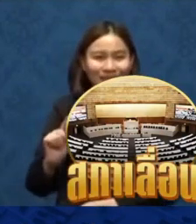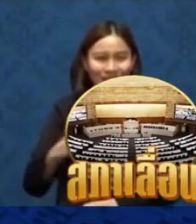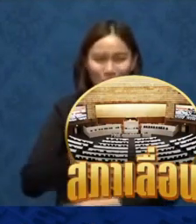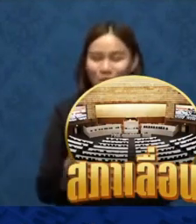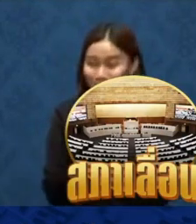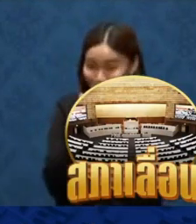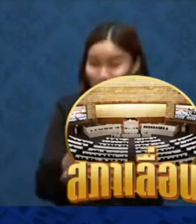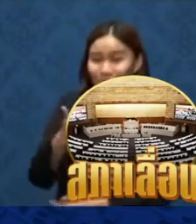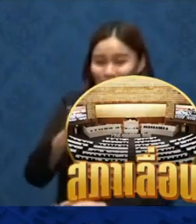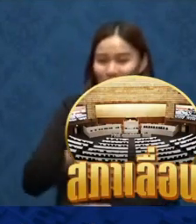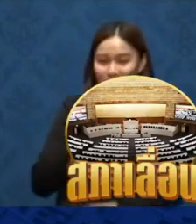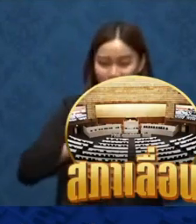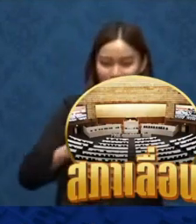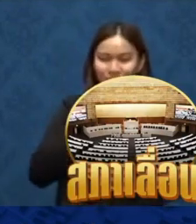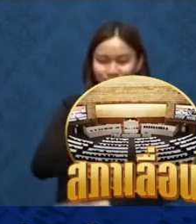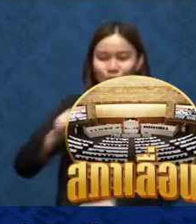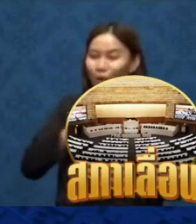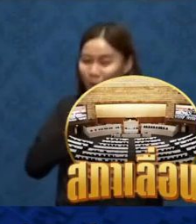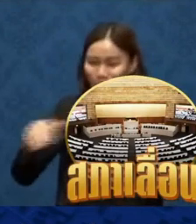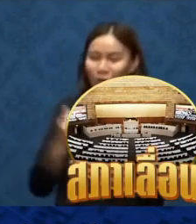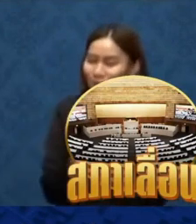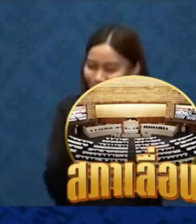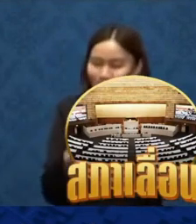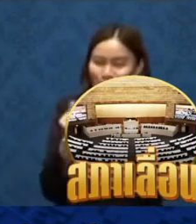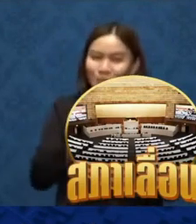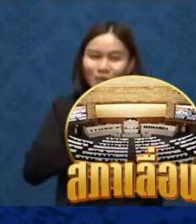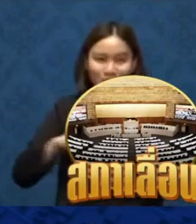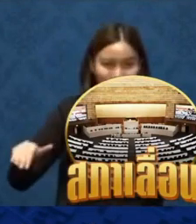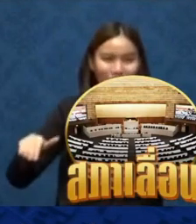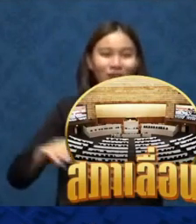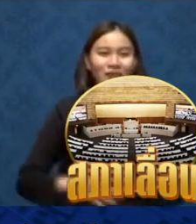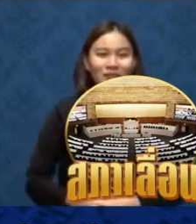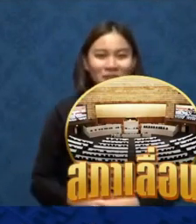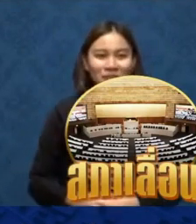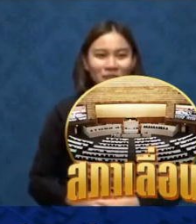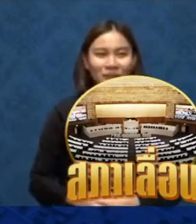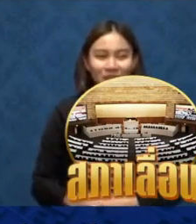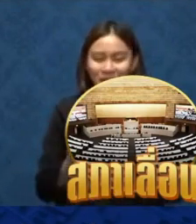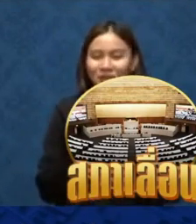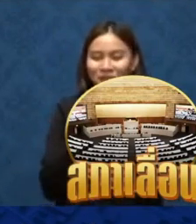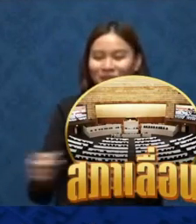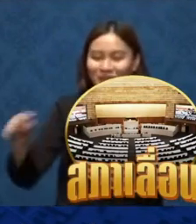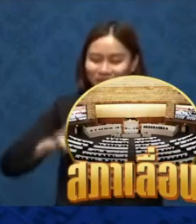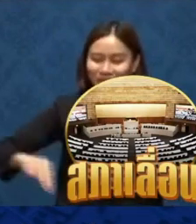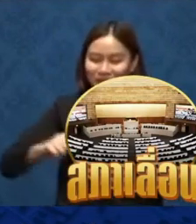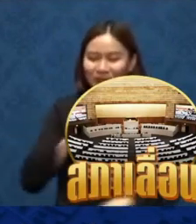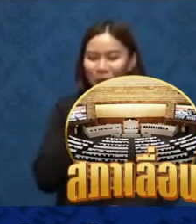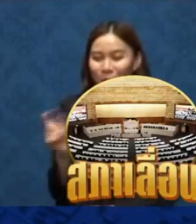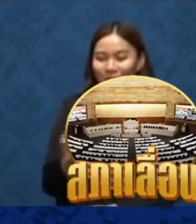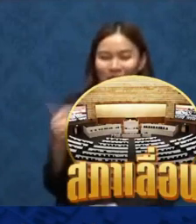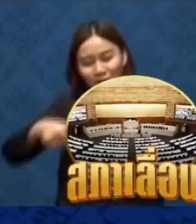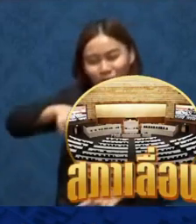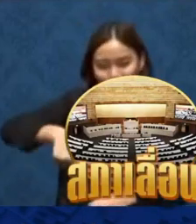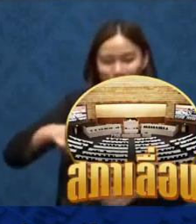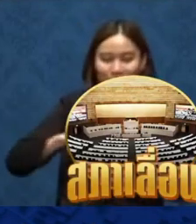ไปช่วยกำกับดีไหมเพื่อนสสผมก็พร้อมจะไปอำนวยความสะดวกนะครับก็พร้อมจะไปช่วยดูแลนะครับแล้วก็ปากกาไม่มีพวกผมก็เตรียมปากก